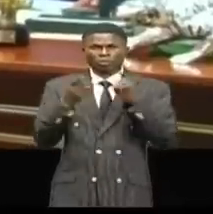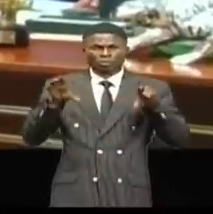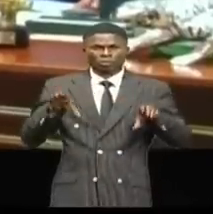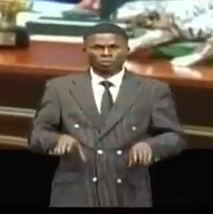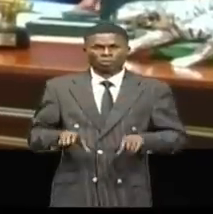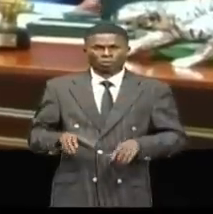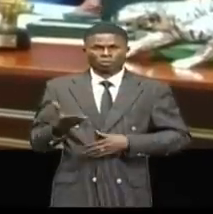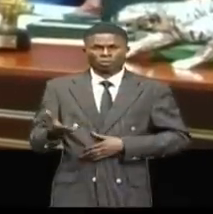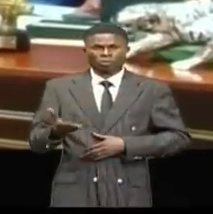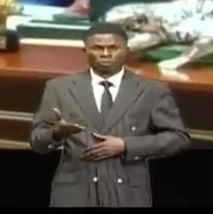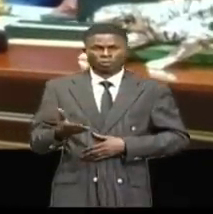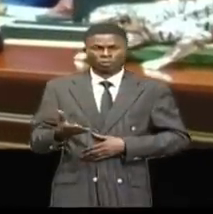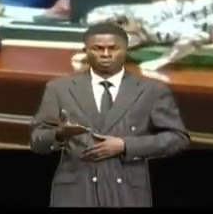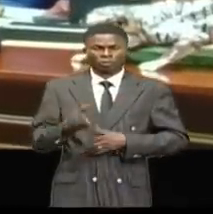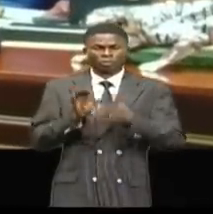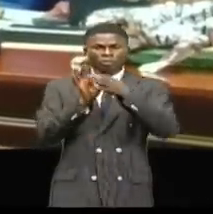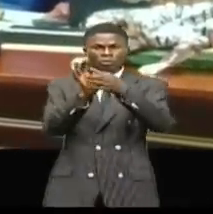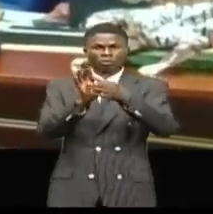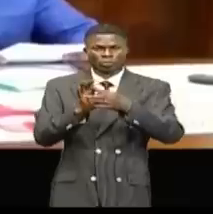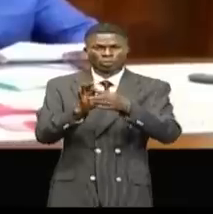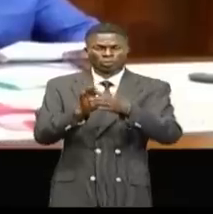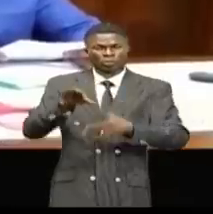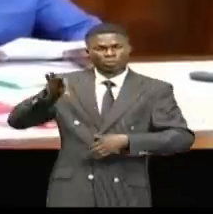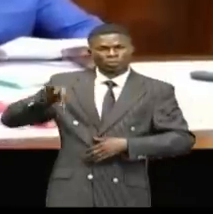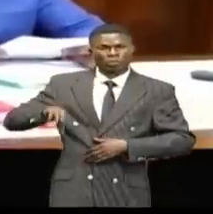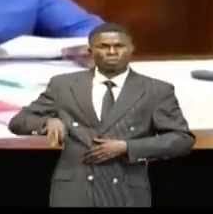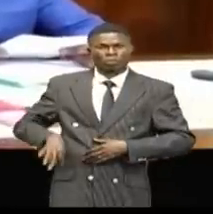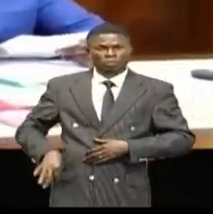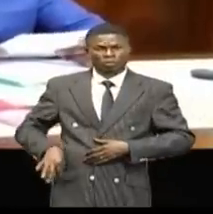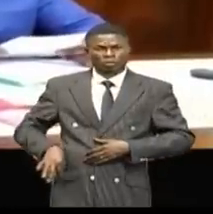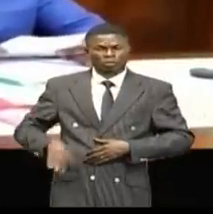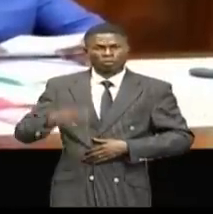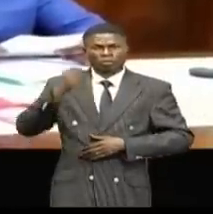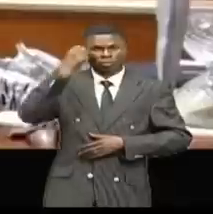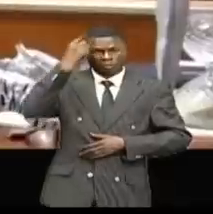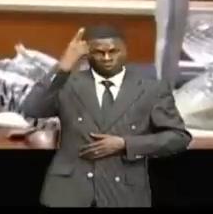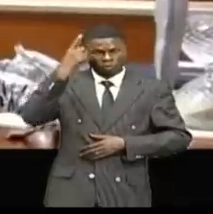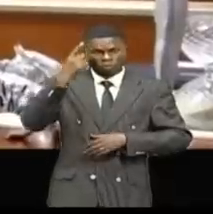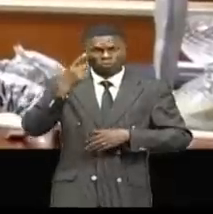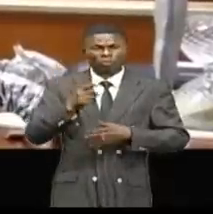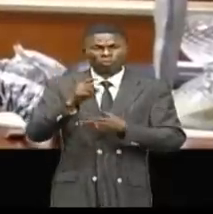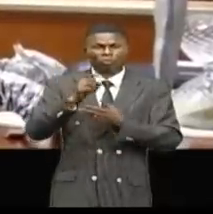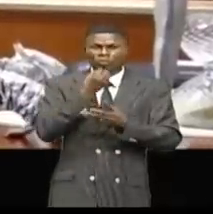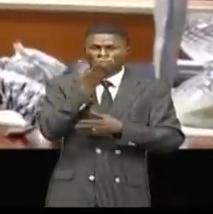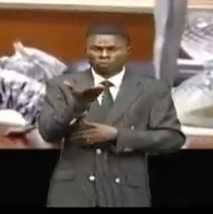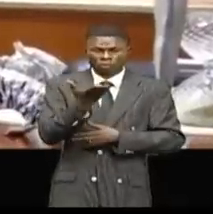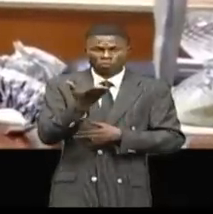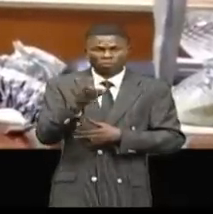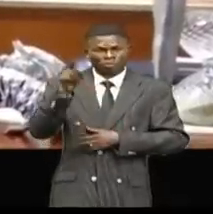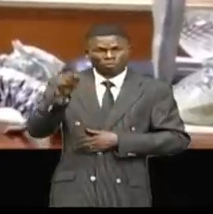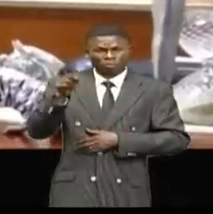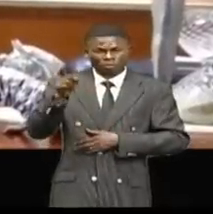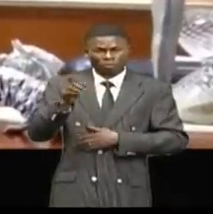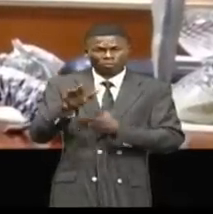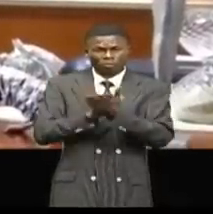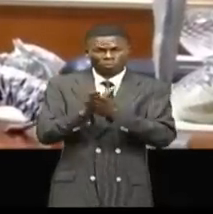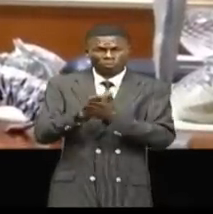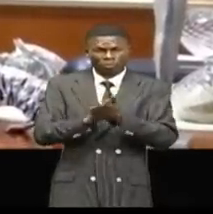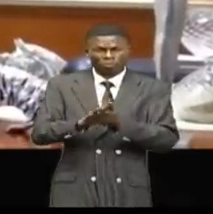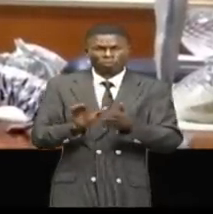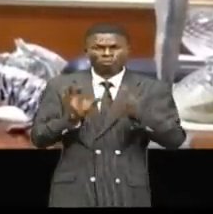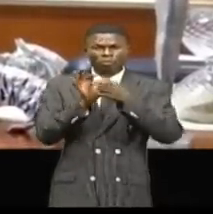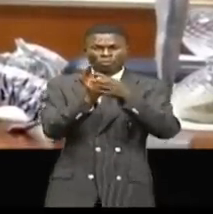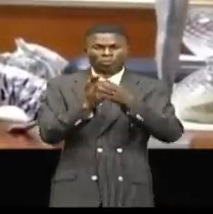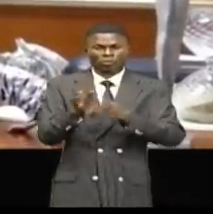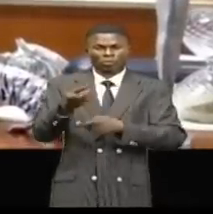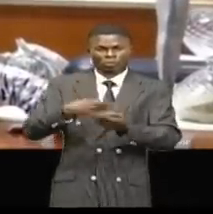Congo. Ces rapprochements ont l'avantage de comprendre le modèle Obasanjo centré autour d'une